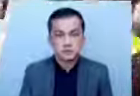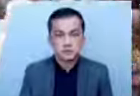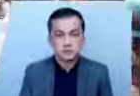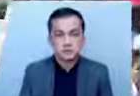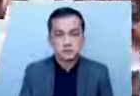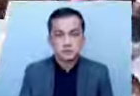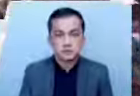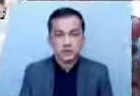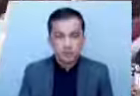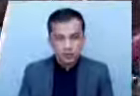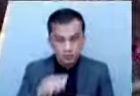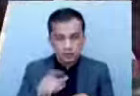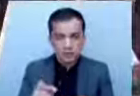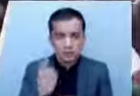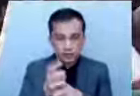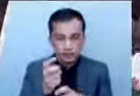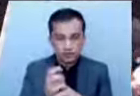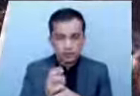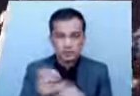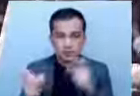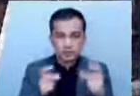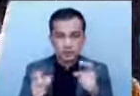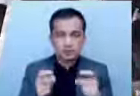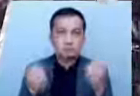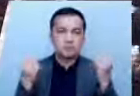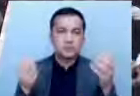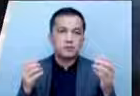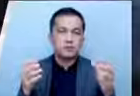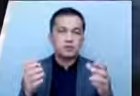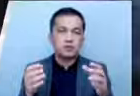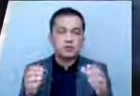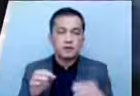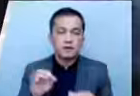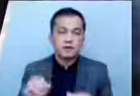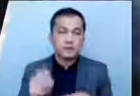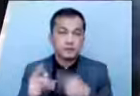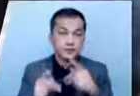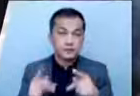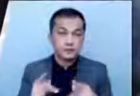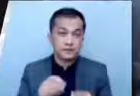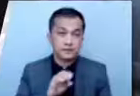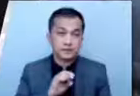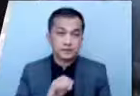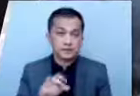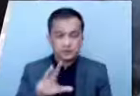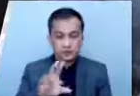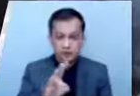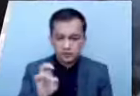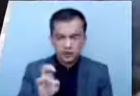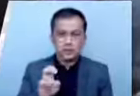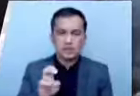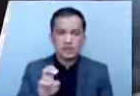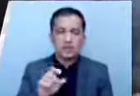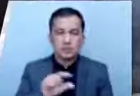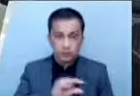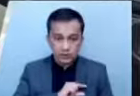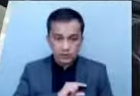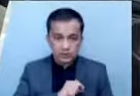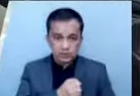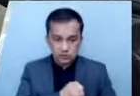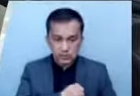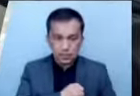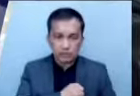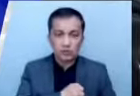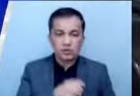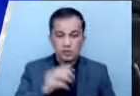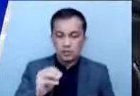Pahirapan daw talaga ang pagkontrol sa libu-libong benepisaryo kahit 700 pulis, sundalo at marshal ang nagbantay. Ano na